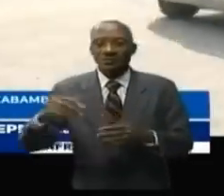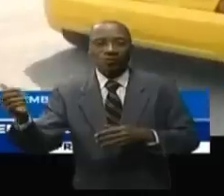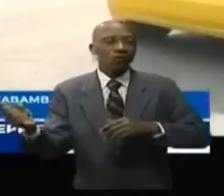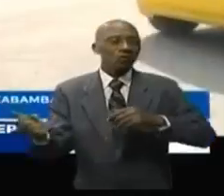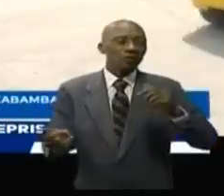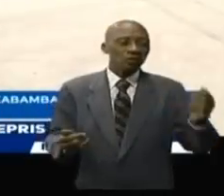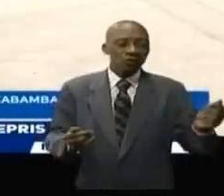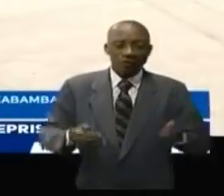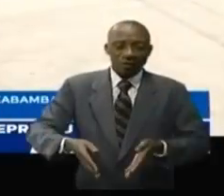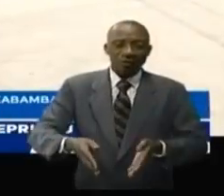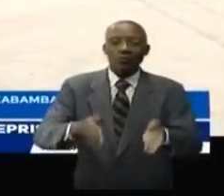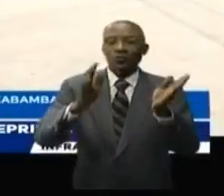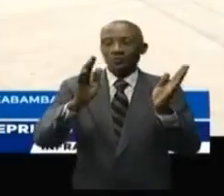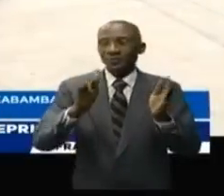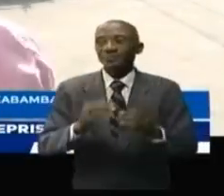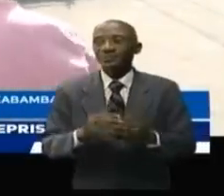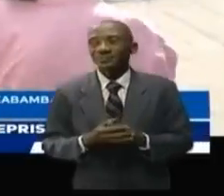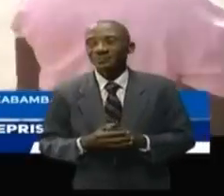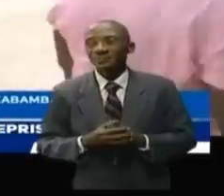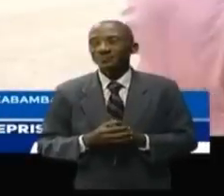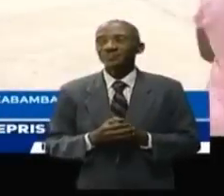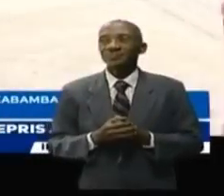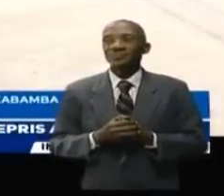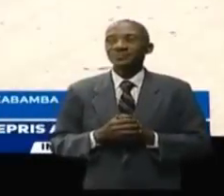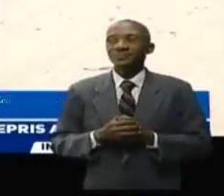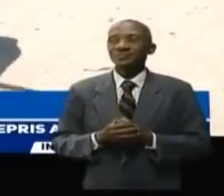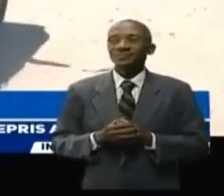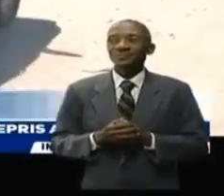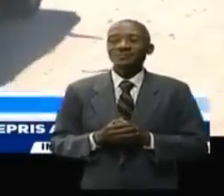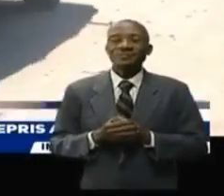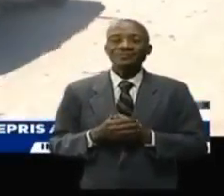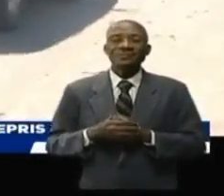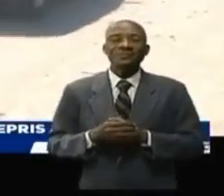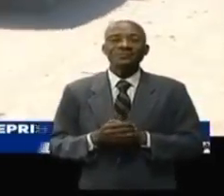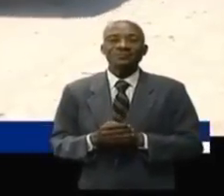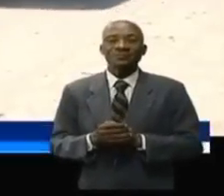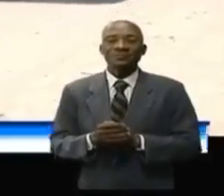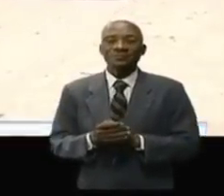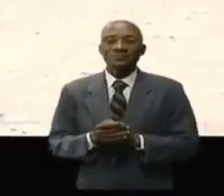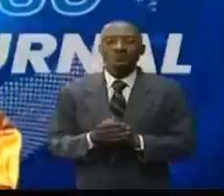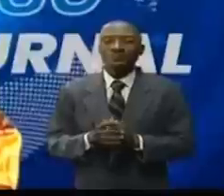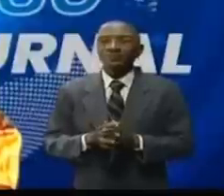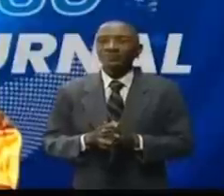Kinshasa le projet de désenclavement des 10 avenues à Mbujimayi dans le Kasaï oriental.